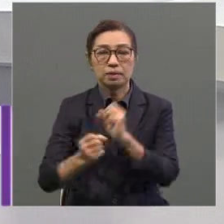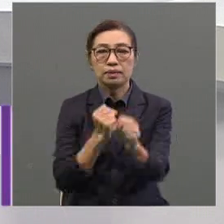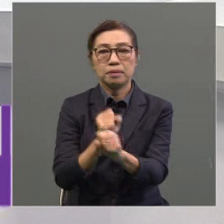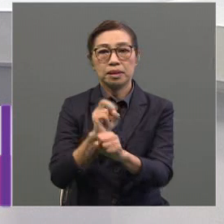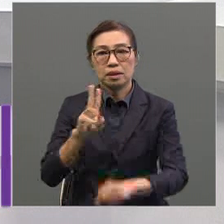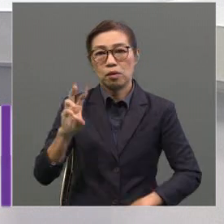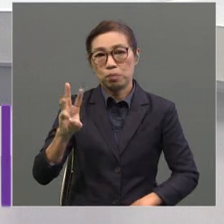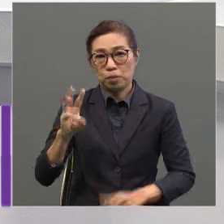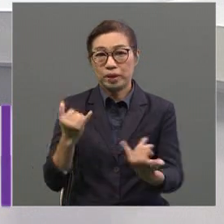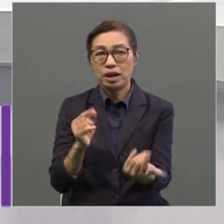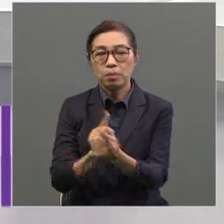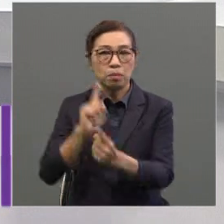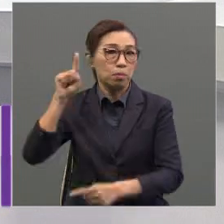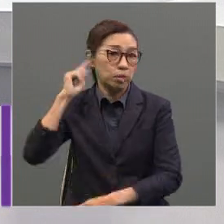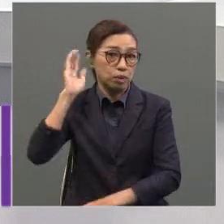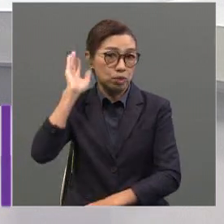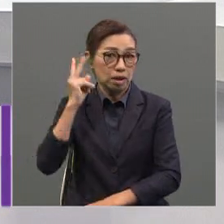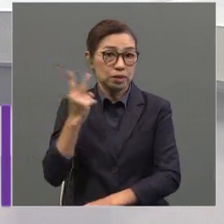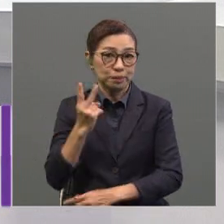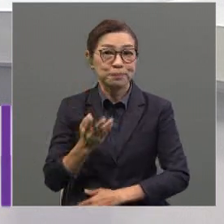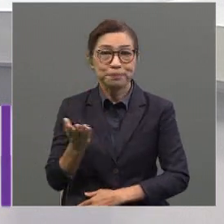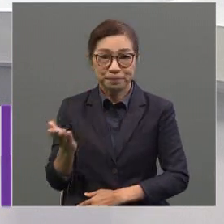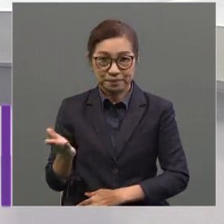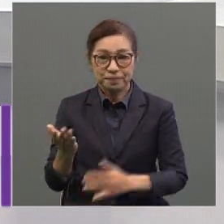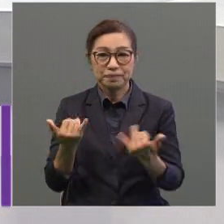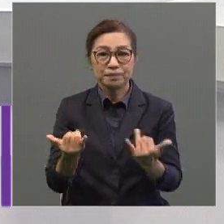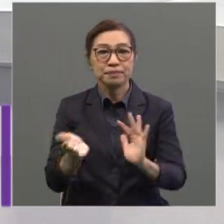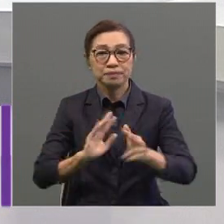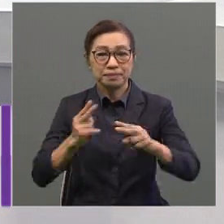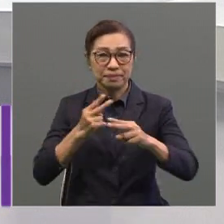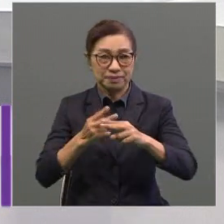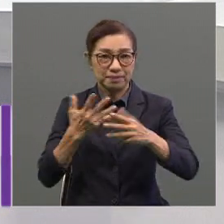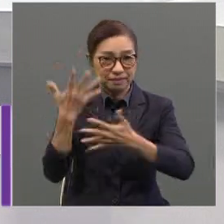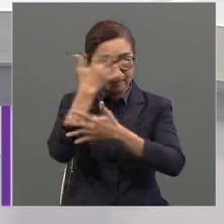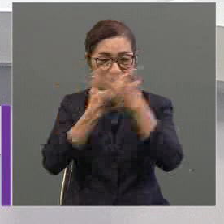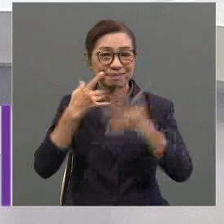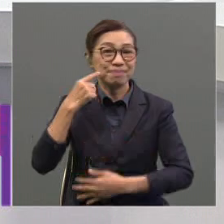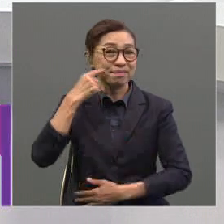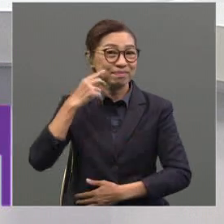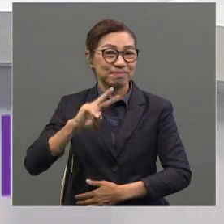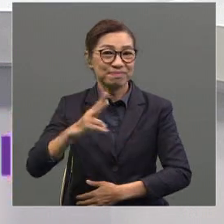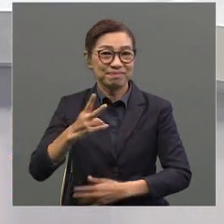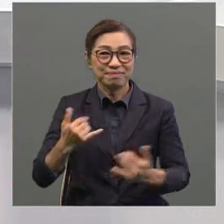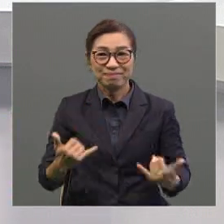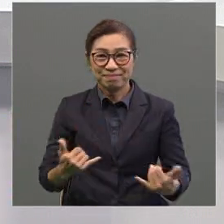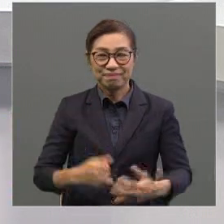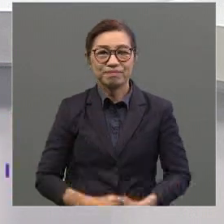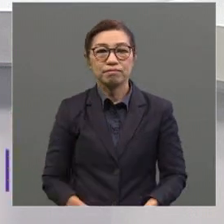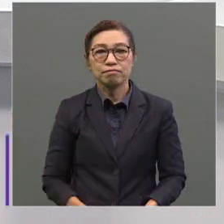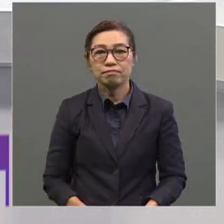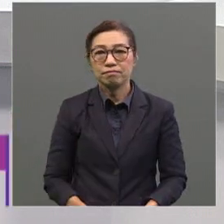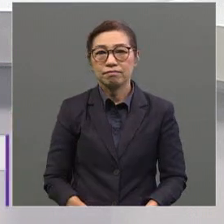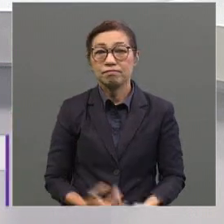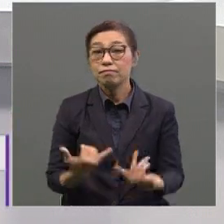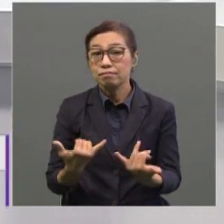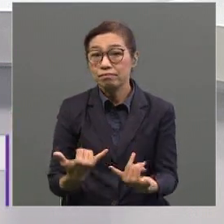ค่ะอยู่กับคุณวีระศักดิ์ขอบเขตดิฉันปัทมาภรณ์อาหารชั้นชายโซลาฏภาษาเมืองวันนี้พบกับอาจารย์จันทราสุขสันต์ค่ะเดี๋ยว